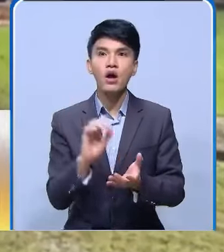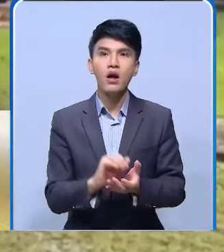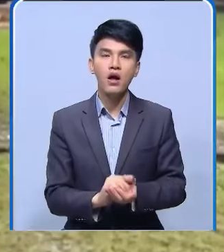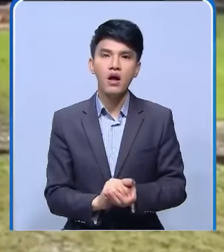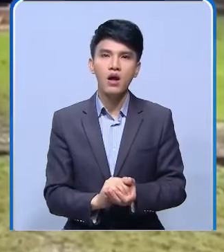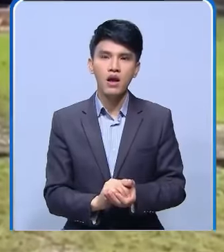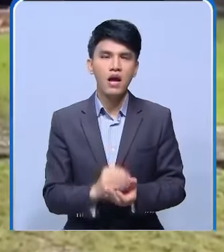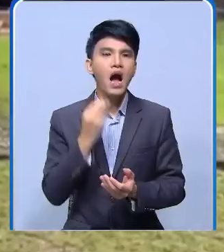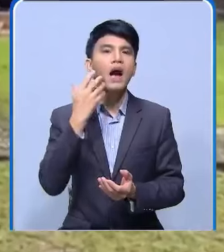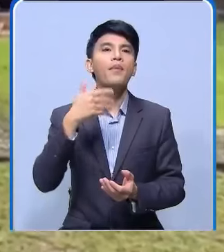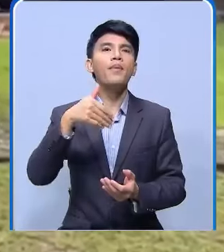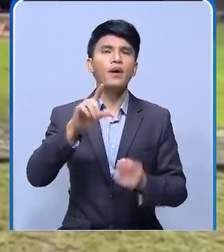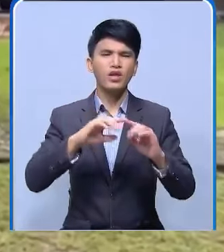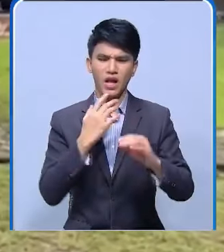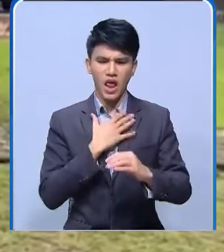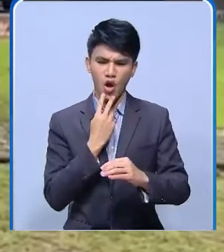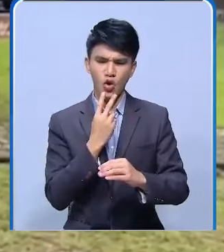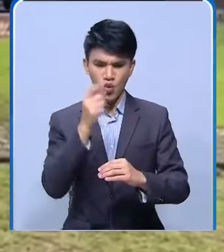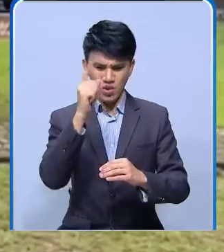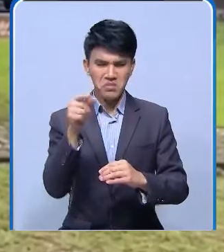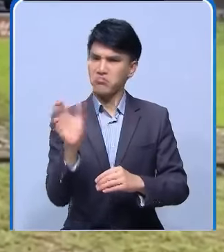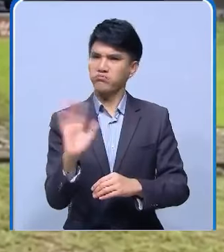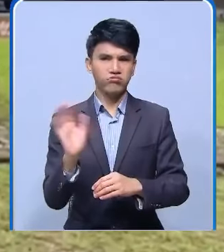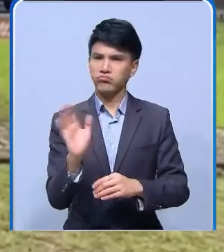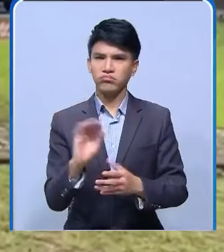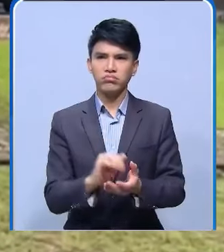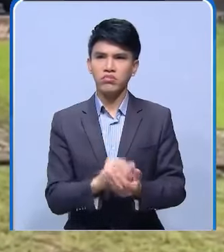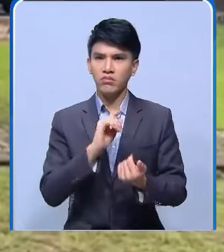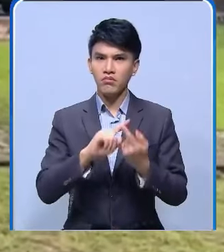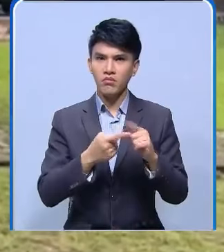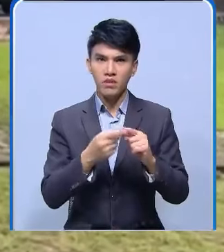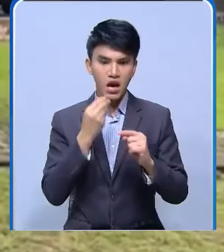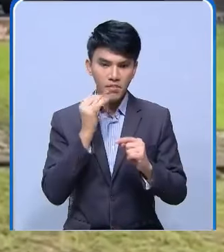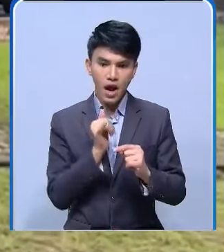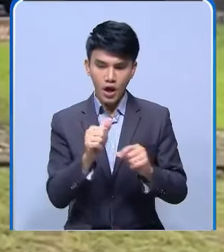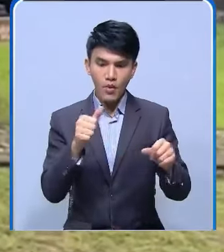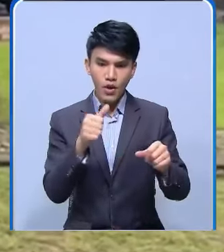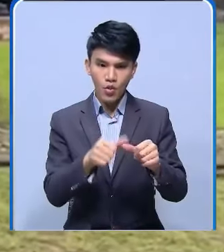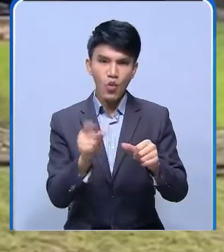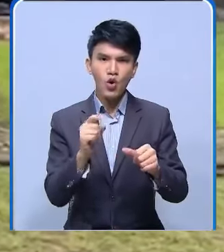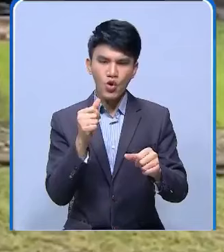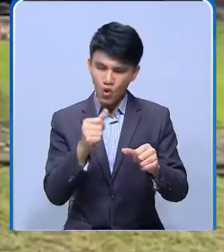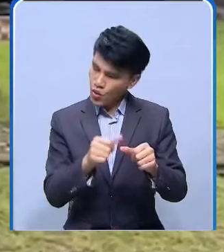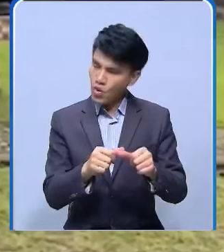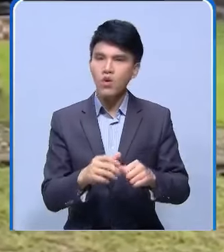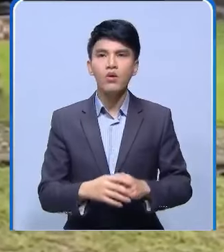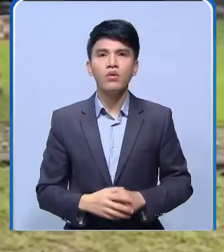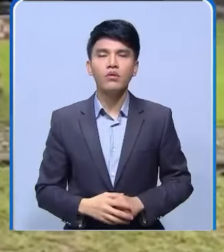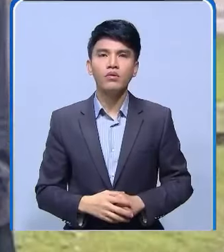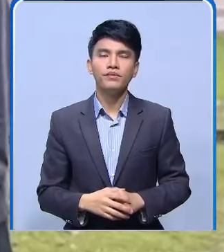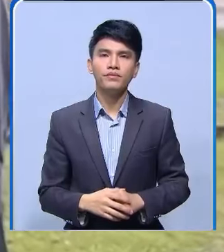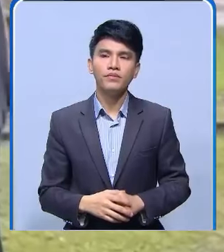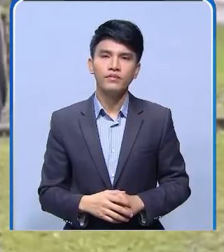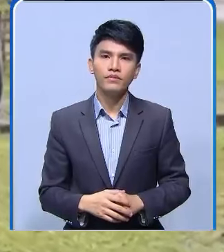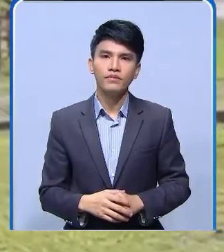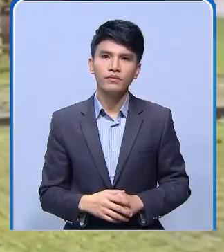ขากลับก่อนแต่พอเรามาดูในคลิปอ่ะมันไม่ใช่คือตอนที่เพื่อนเขาเข้าไปในบ้านเขายังอยู่ในเหตุการณ์ค่ะ